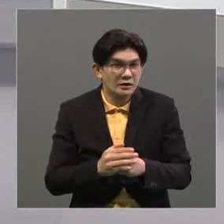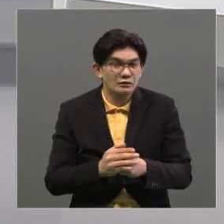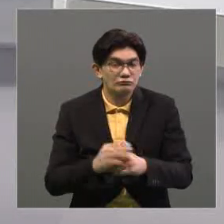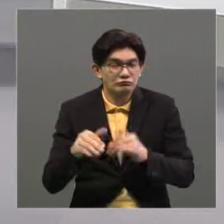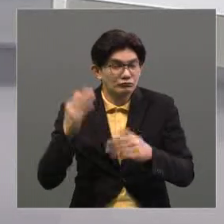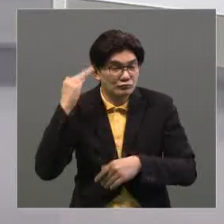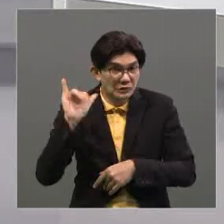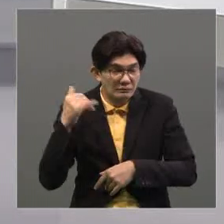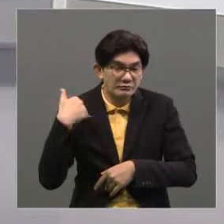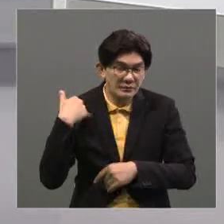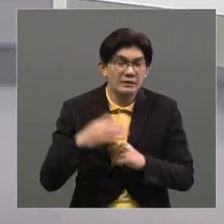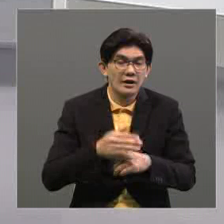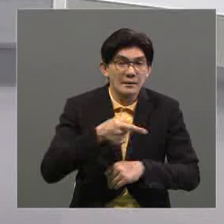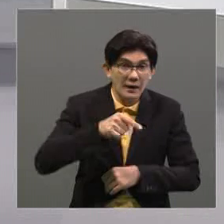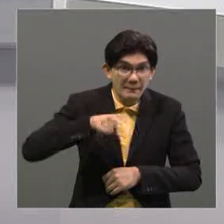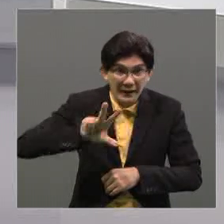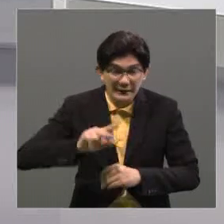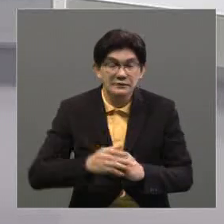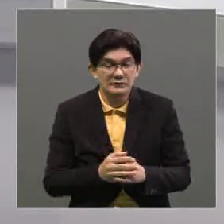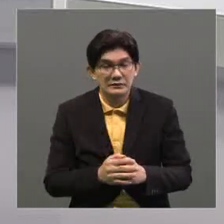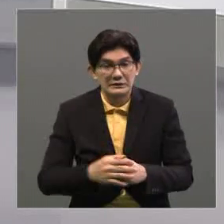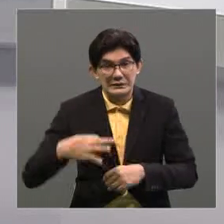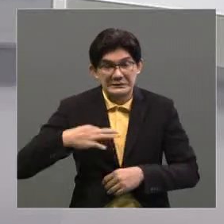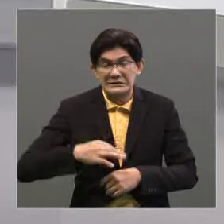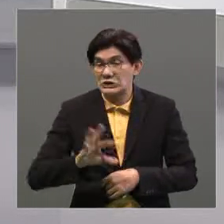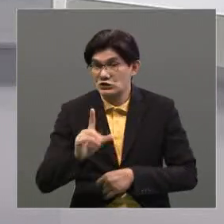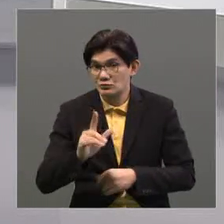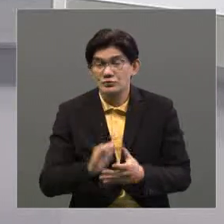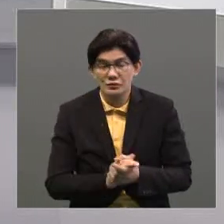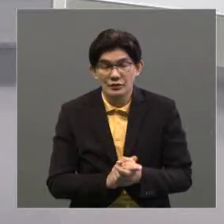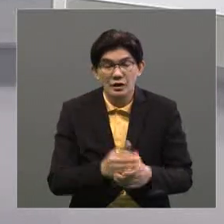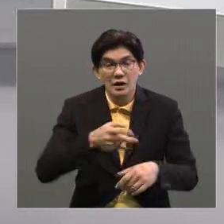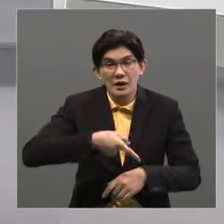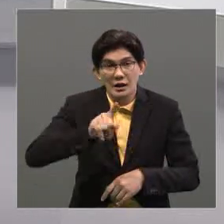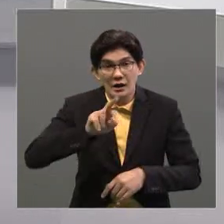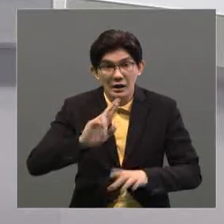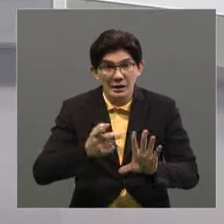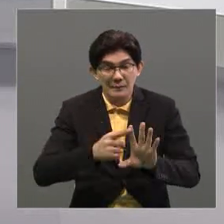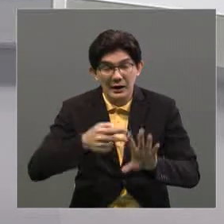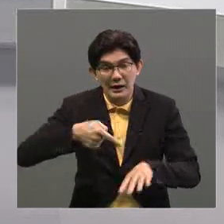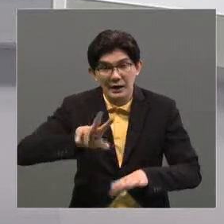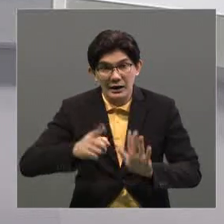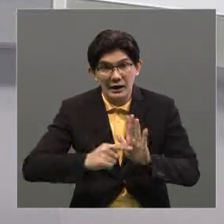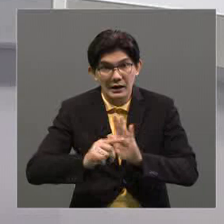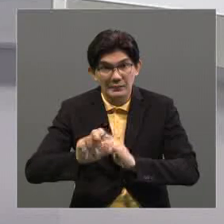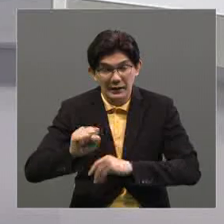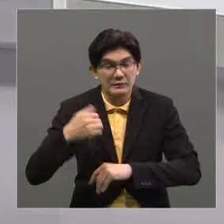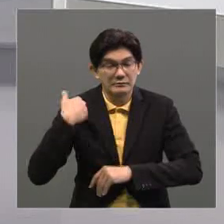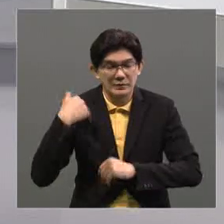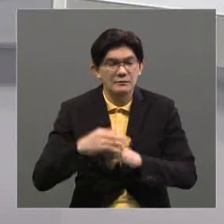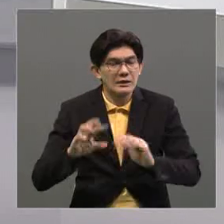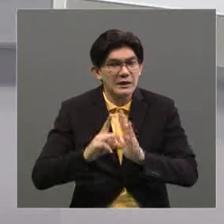มีคุณประพัฒน์โพธสุธนในเสื้อสีชมพูทีนี้คุณประพัฒน์โพธสุธนเนี่ยเป็นเลขาธิการพรรคชาติไทยพัฒ